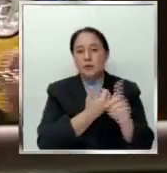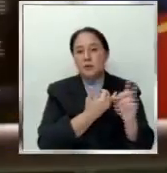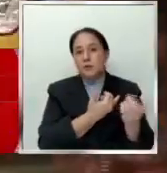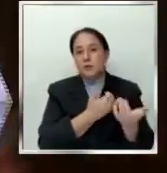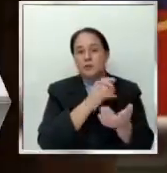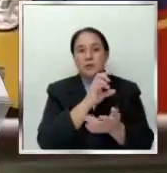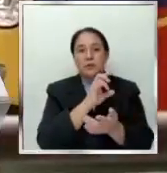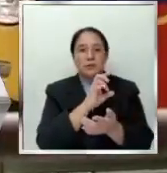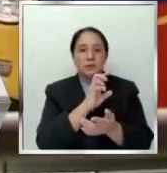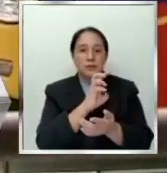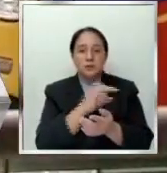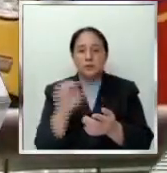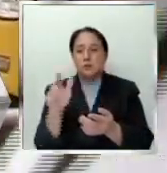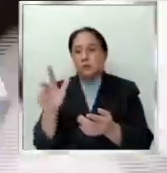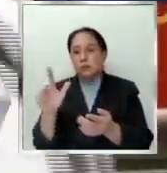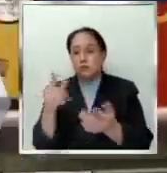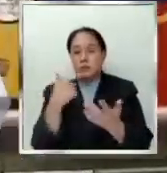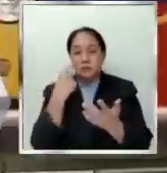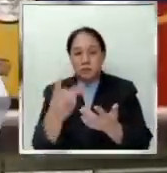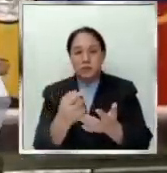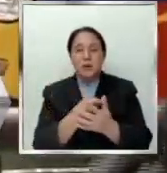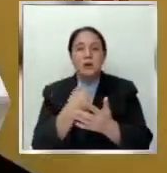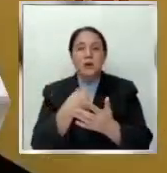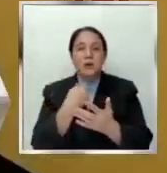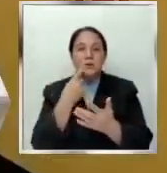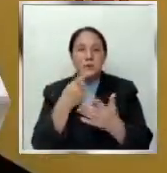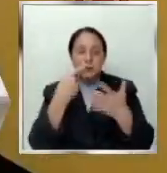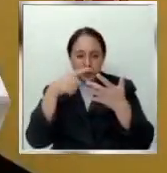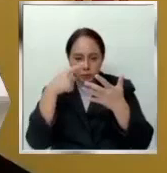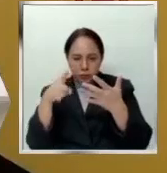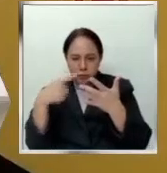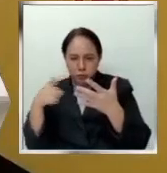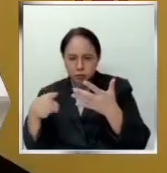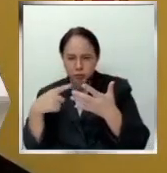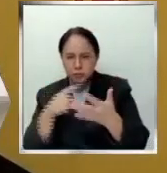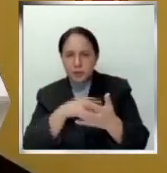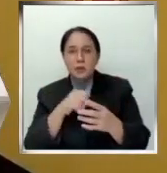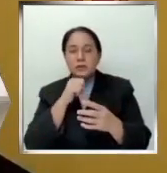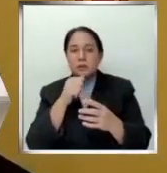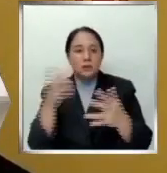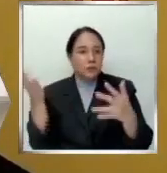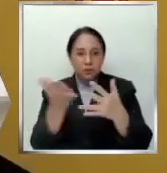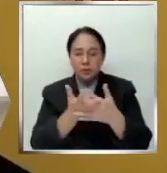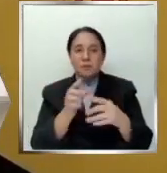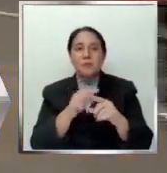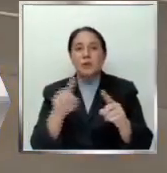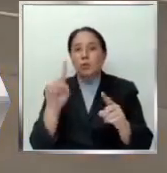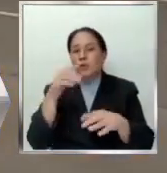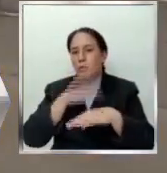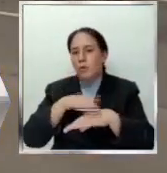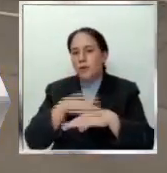ang mga vaccination card ng mga pasahero ayon sa Highway Patrol Group NCR, hindi muna sila kakasuhan. Sa halip ay wawarningan